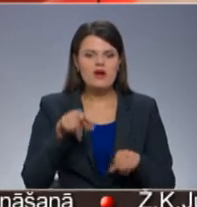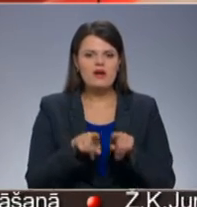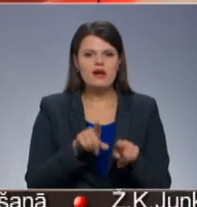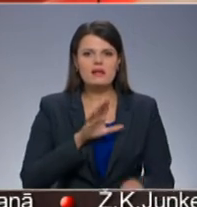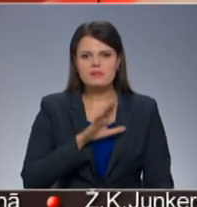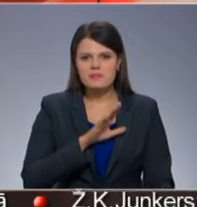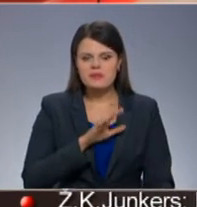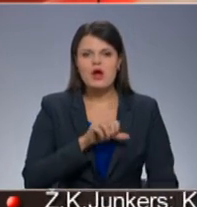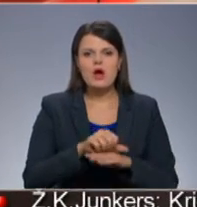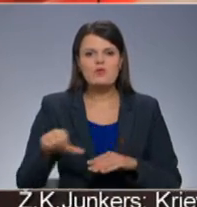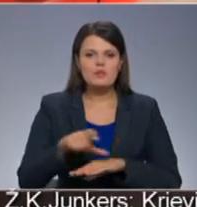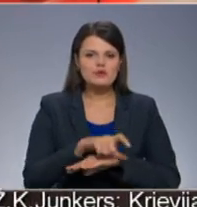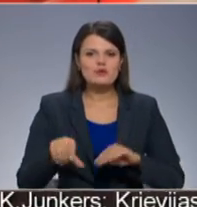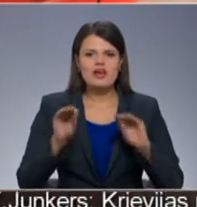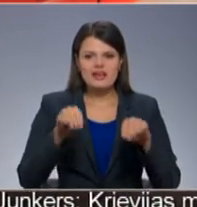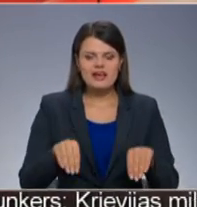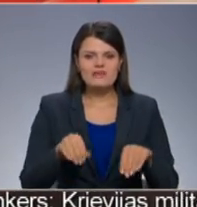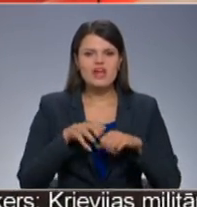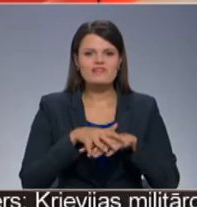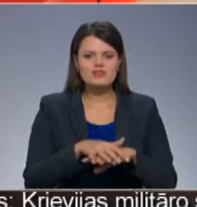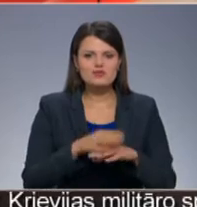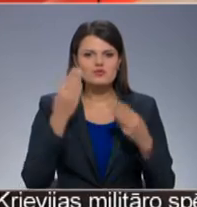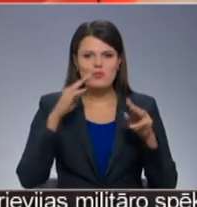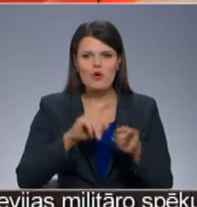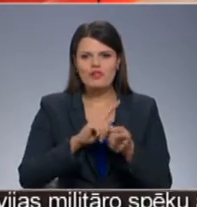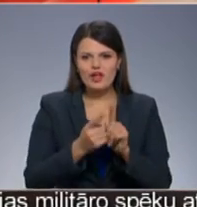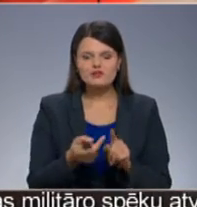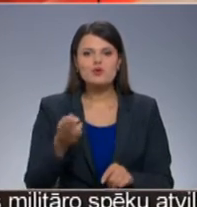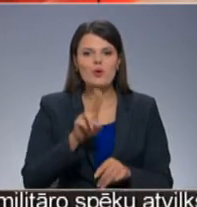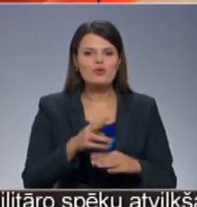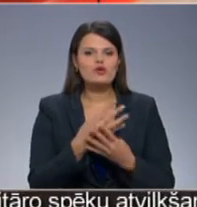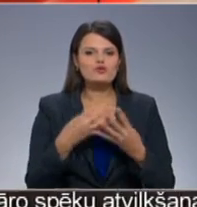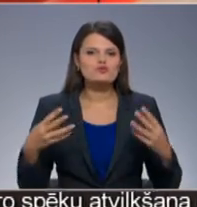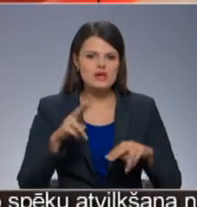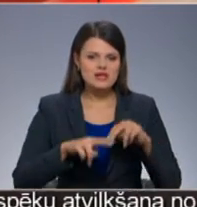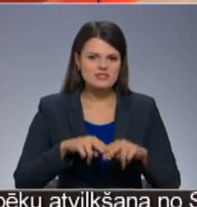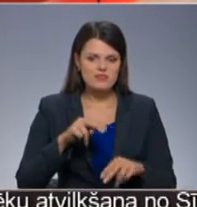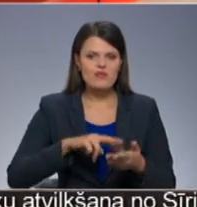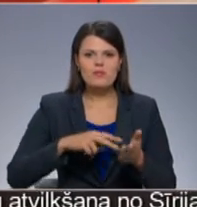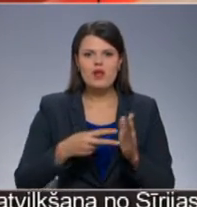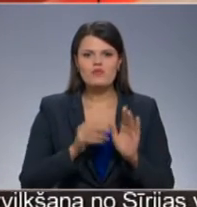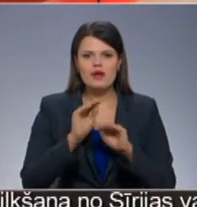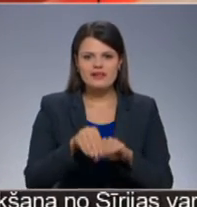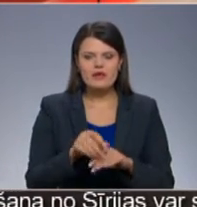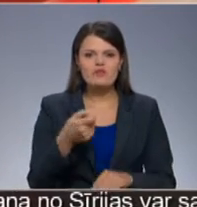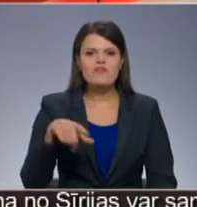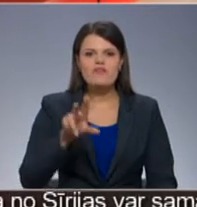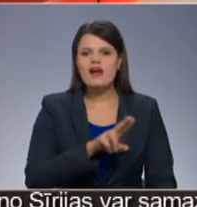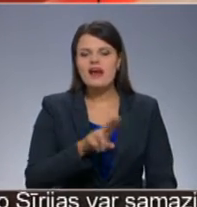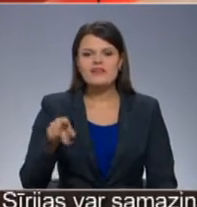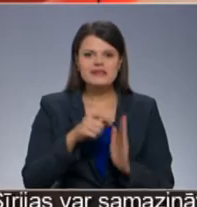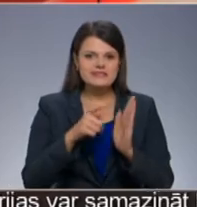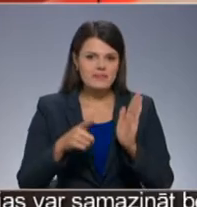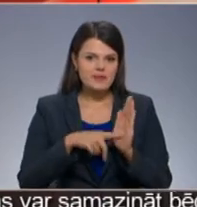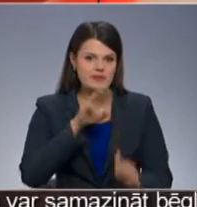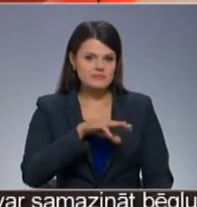pagastā. Robežjoslas ierīkošana, infrastruktūras modernizēšanai un žogu izbūvē plānots ieguldīt vairāk nekā 17